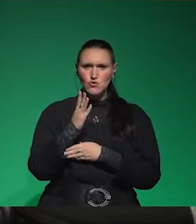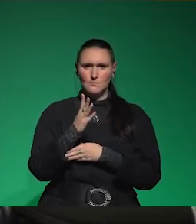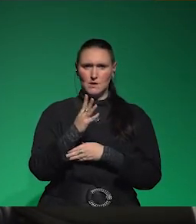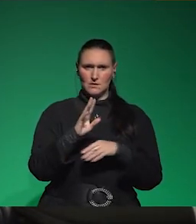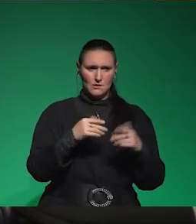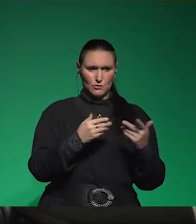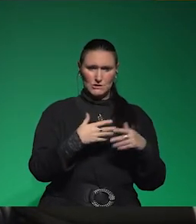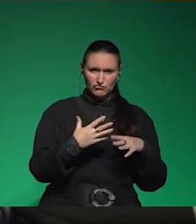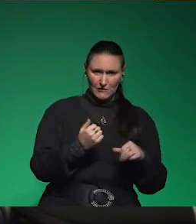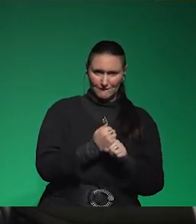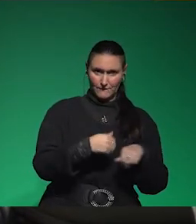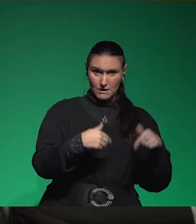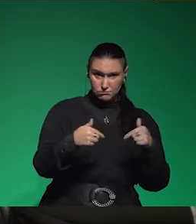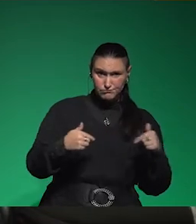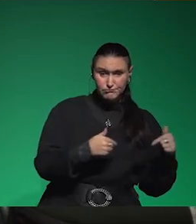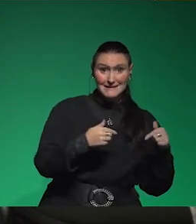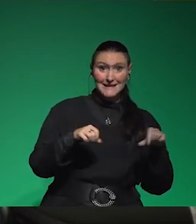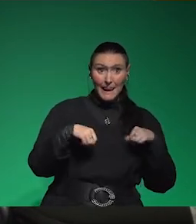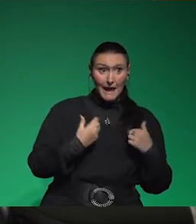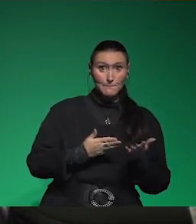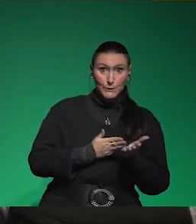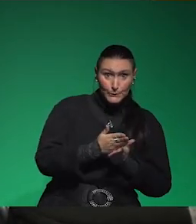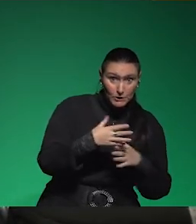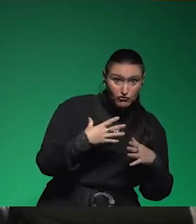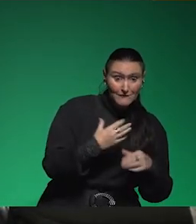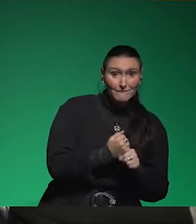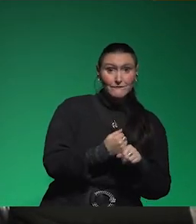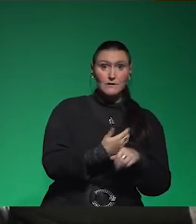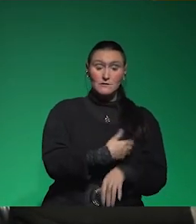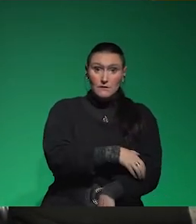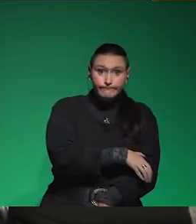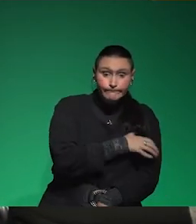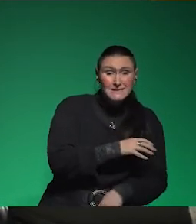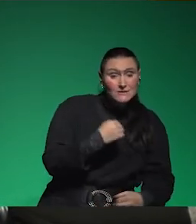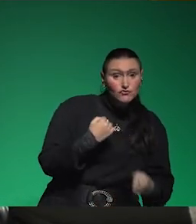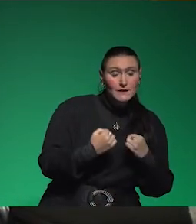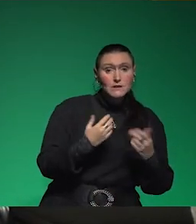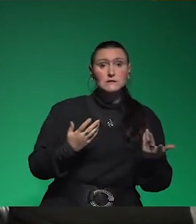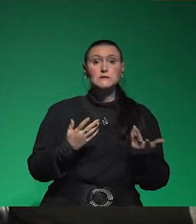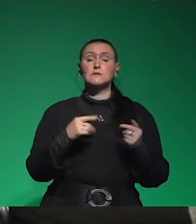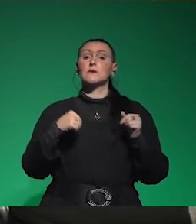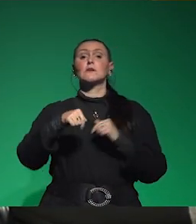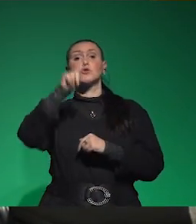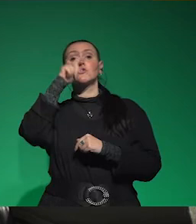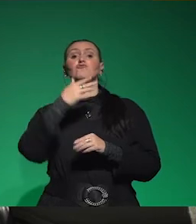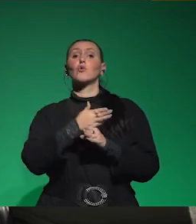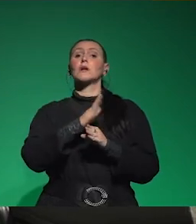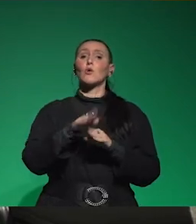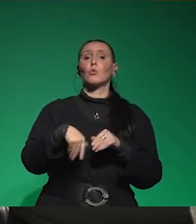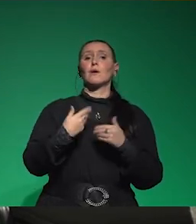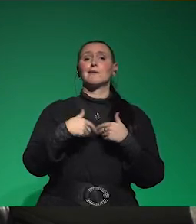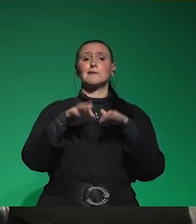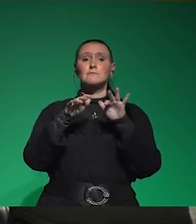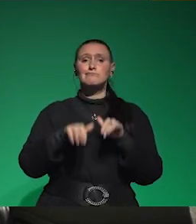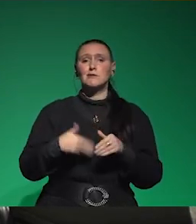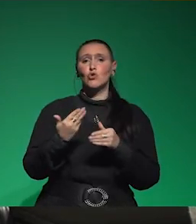lebensfähig zu halten. In Deutschland haben wir natürlich eine lange Tradition der Dokumentierung. Wir wissen, wie ein